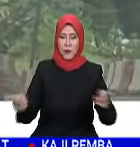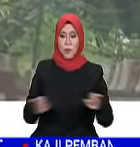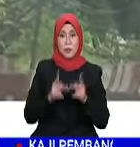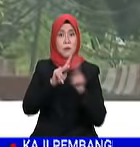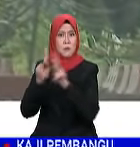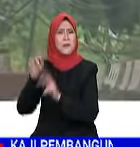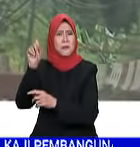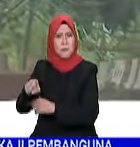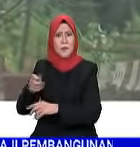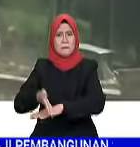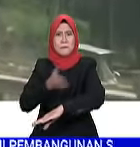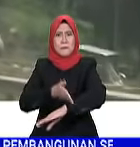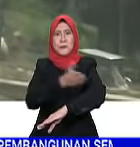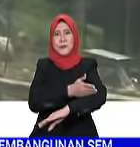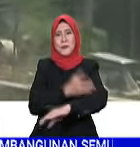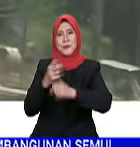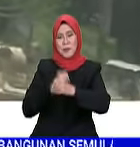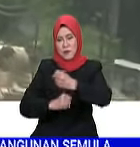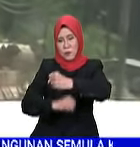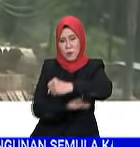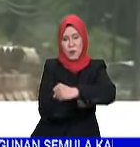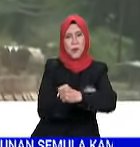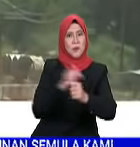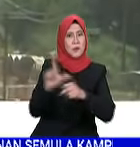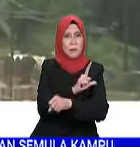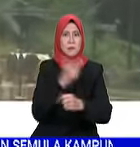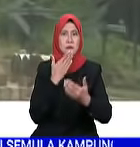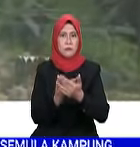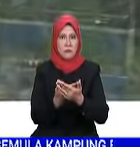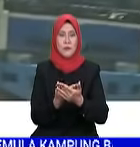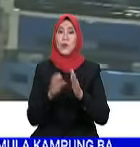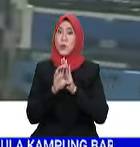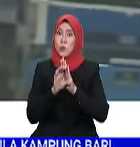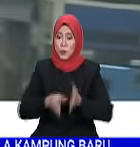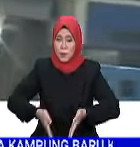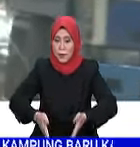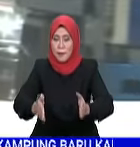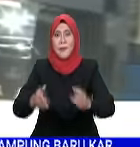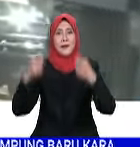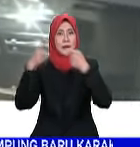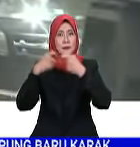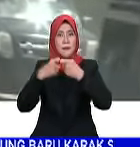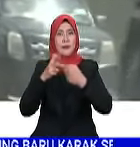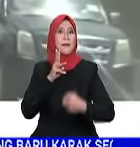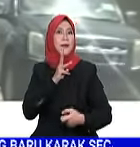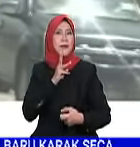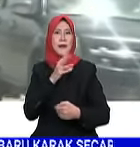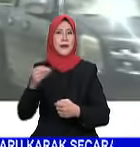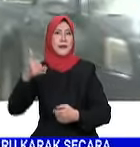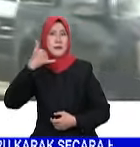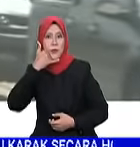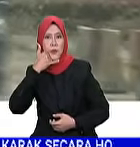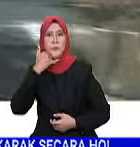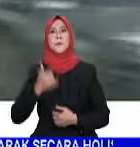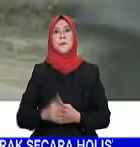perlu dimajukan dengan mendapatkan infrastruktur yang lengkap dan baik seperti jalan raya, bekalan elektrik, air dan